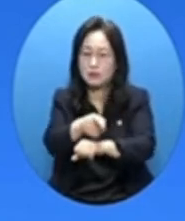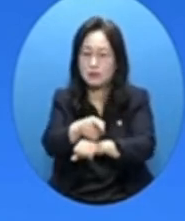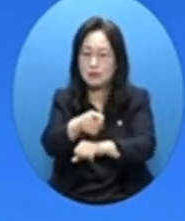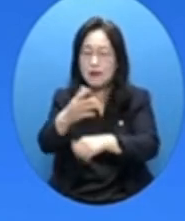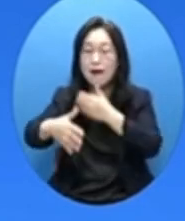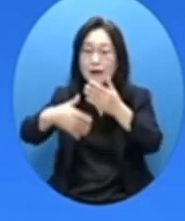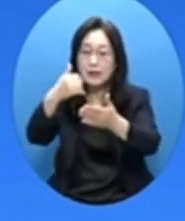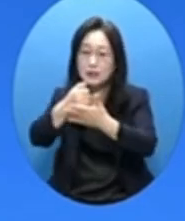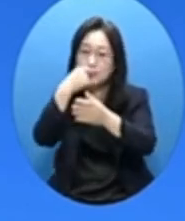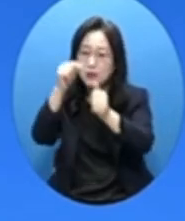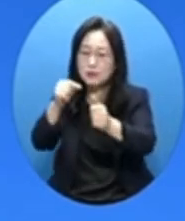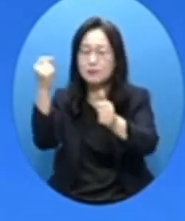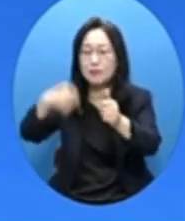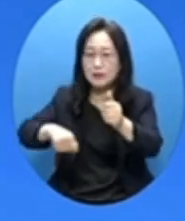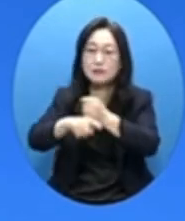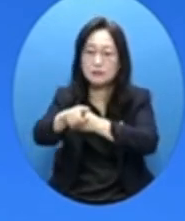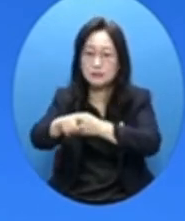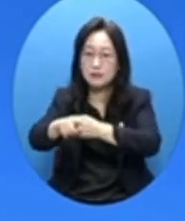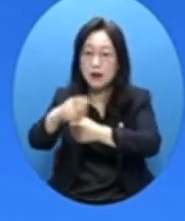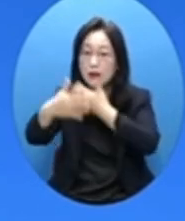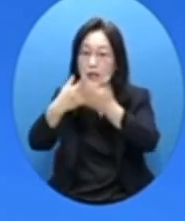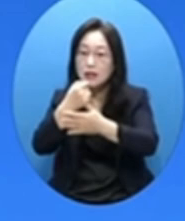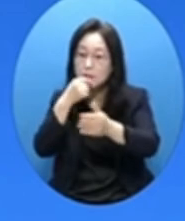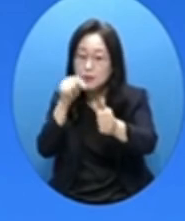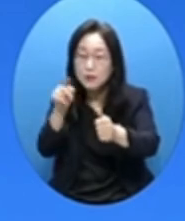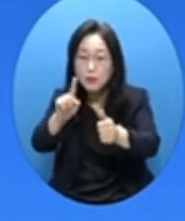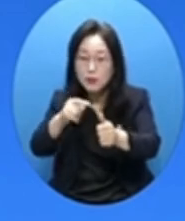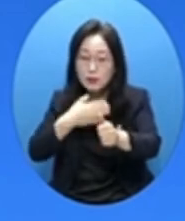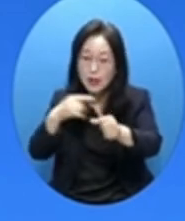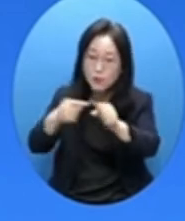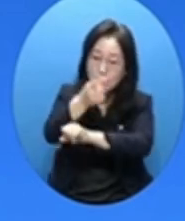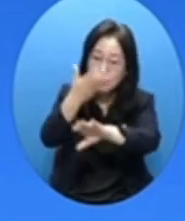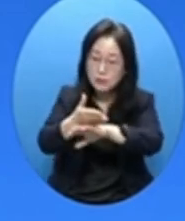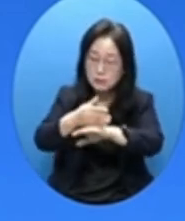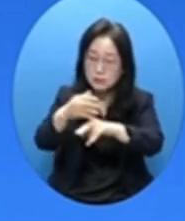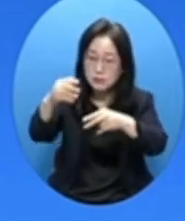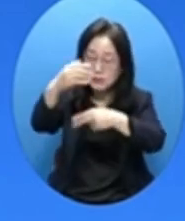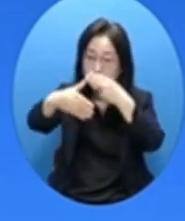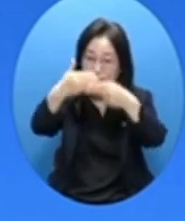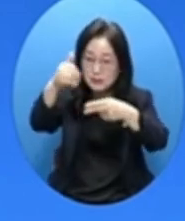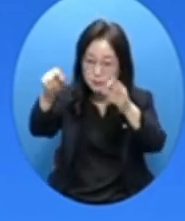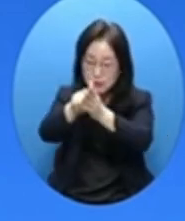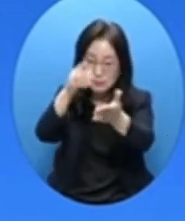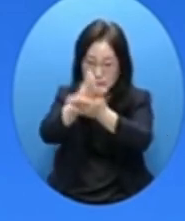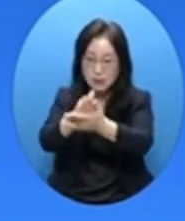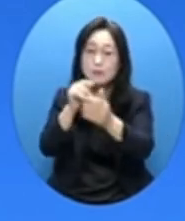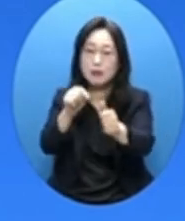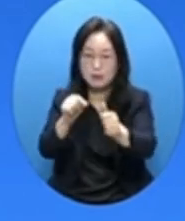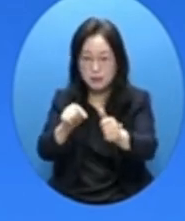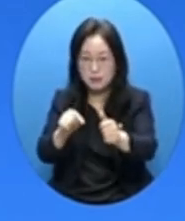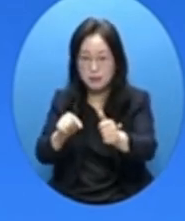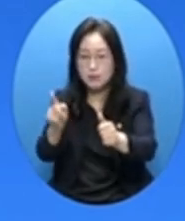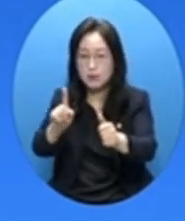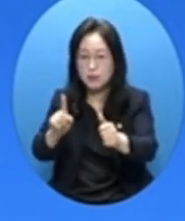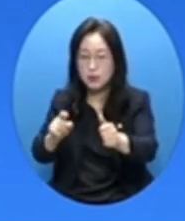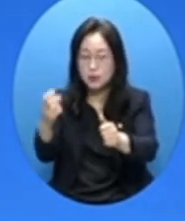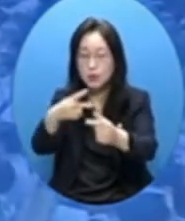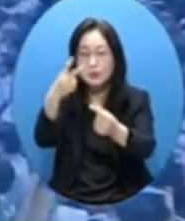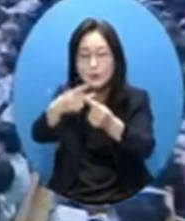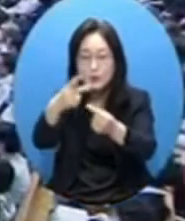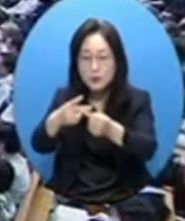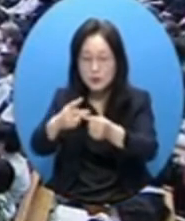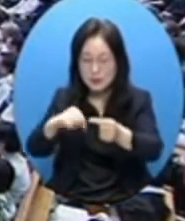하나님께서 나의 다른 실을 두지 말라 이 계명에 가서는 자신을 위해서 우상을 만들지 말라고 한